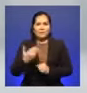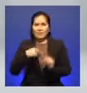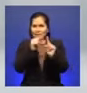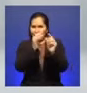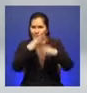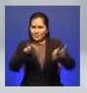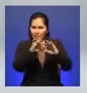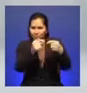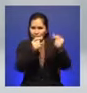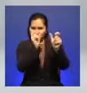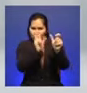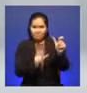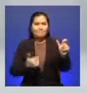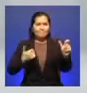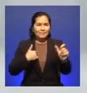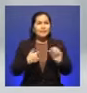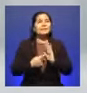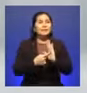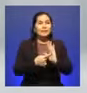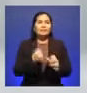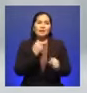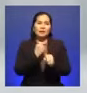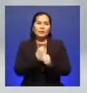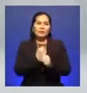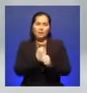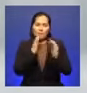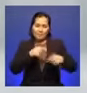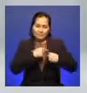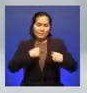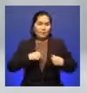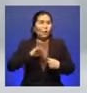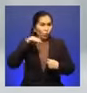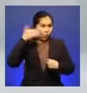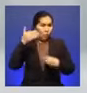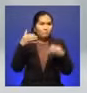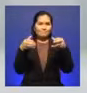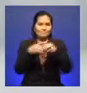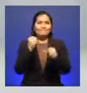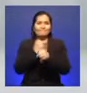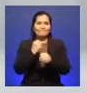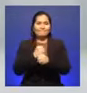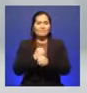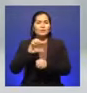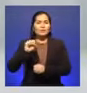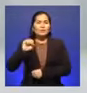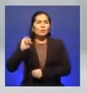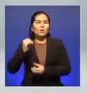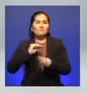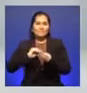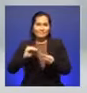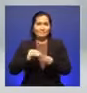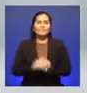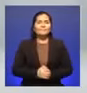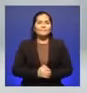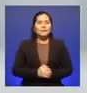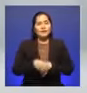คัญหลายเรื่องนะคะไม่ว่าจะเป็นเรื่องการทำงานด้วยใจของทางทีมสำนักงานสาธารณสุขจังหวัดฉะเชิงเทรา